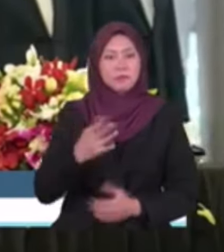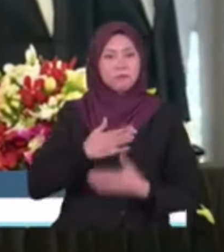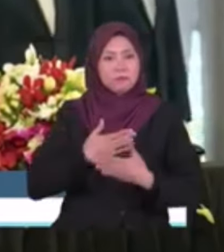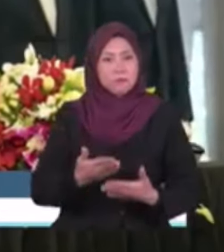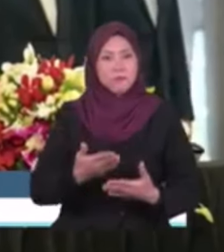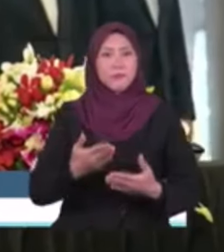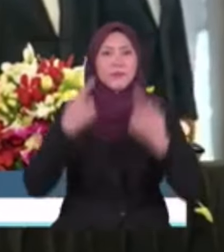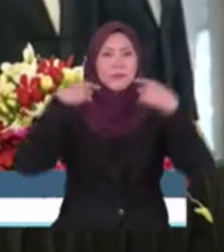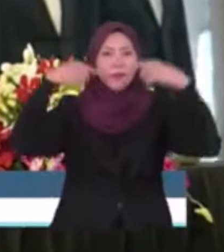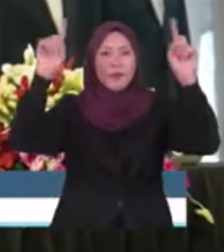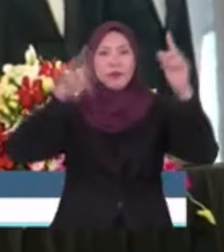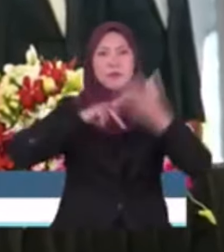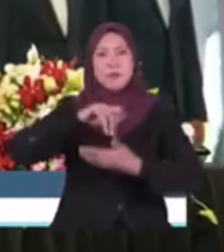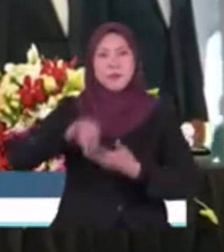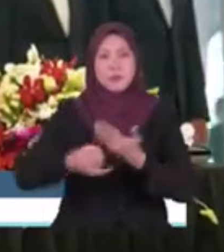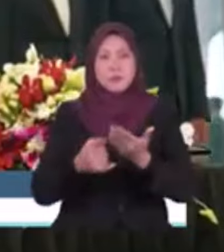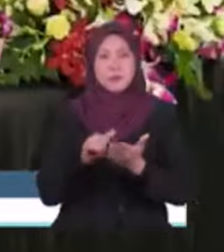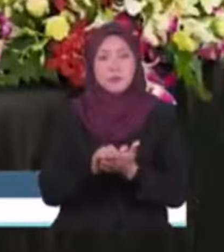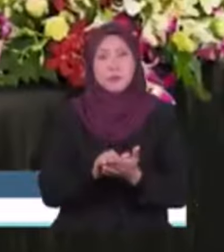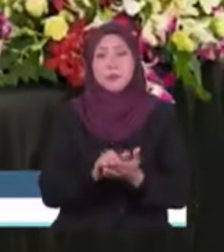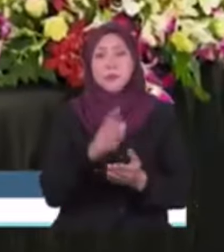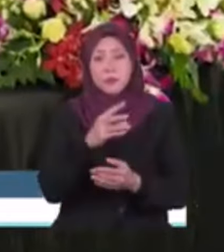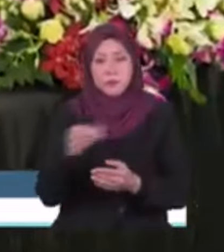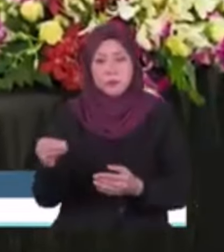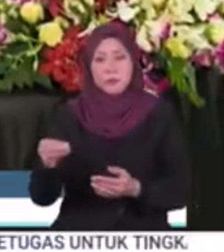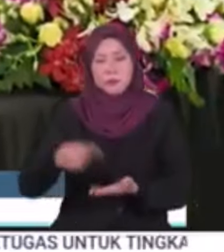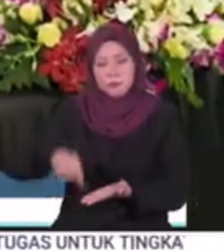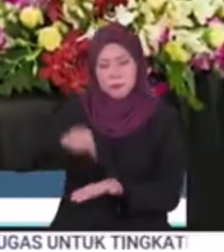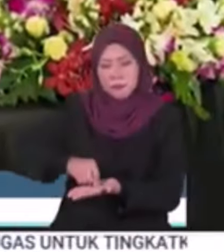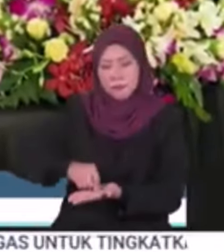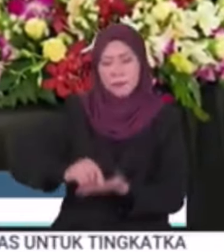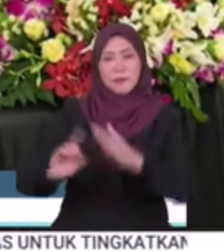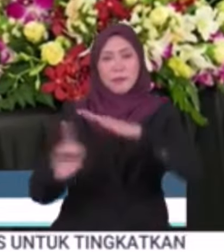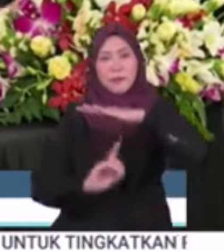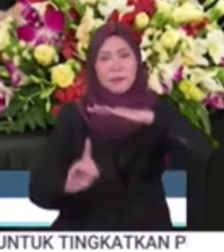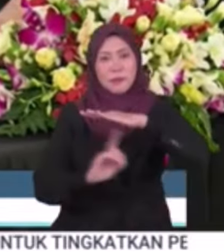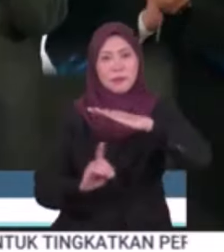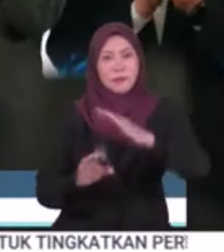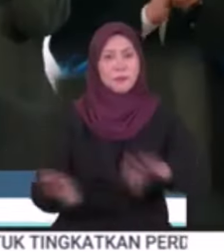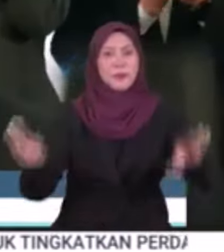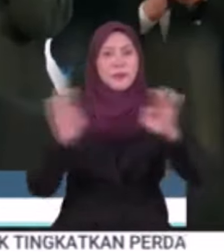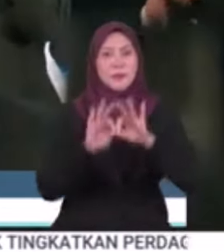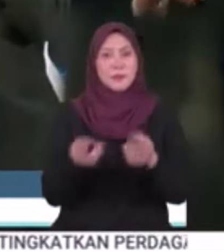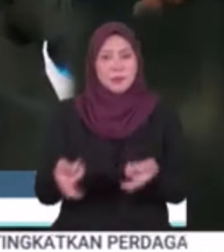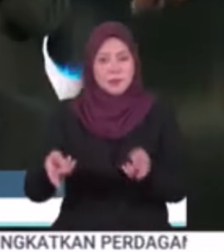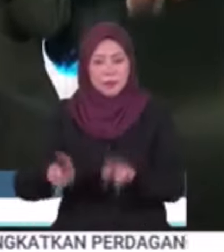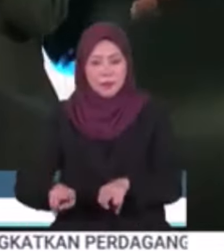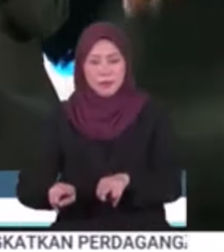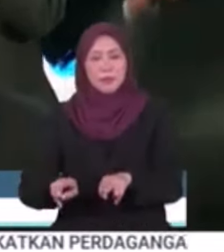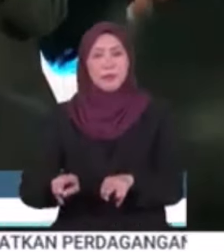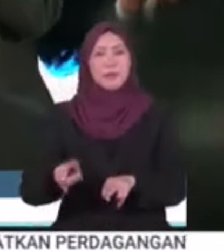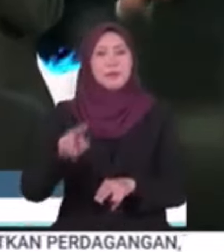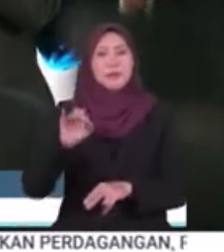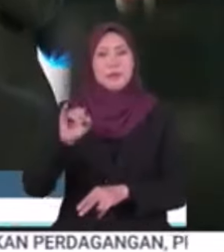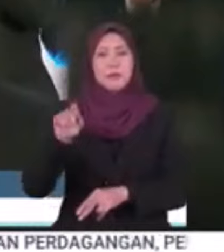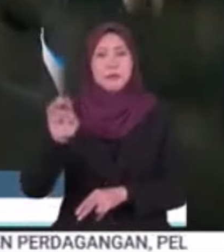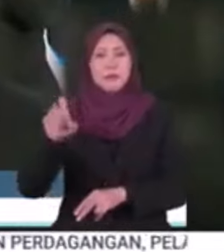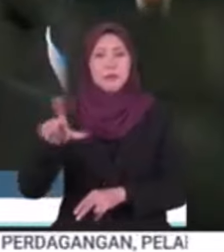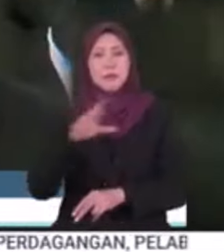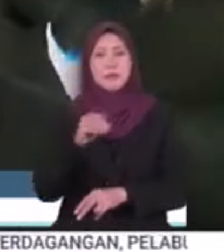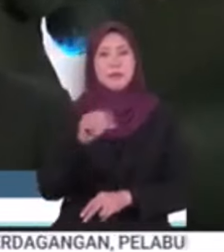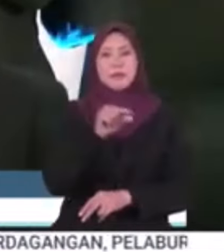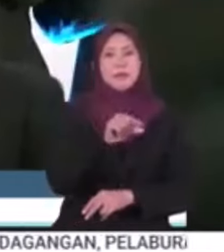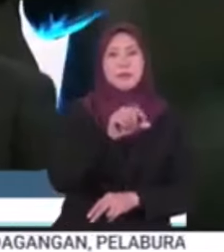menjayakan projek tersebut ini disusuli pemeteraian dasar-dasar utama perjanjian antara altel dan